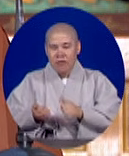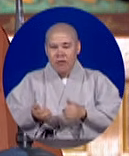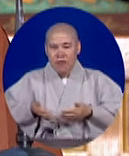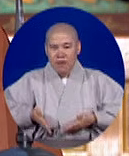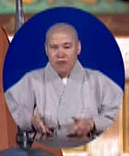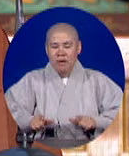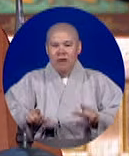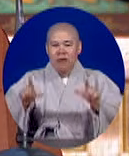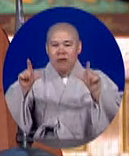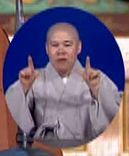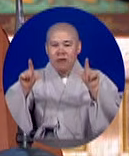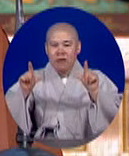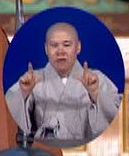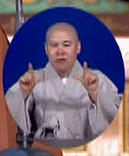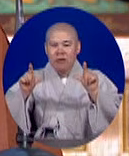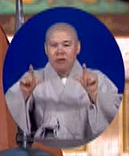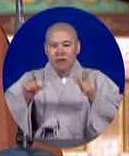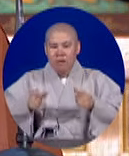생일날 태어나서